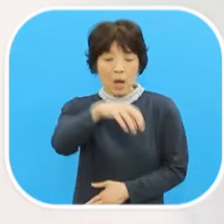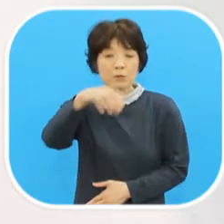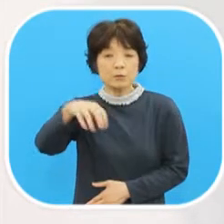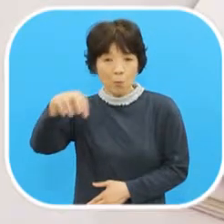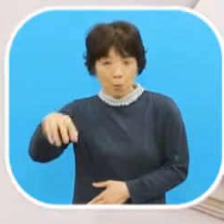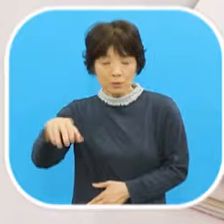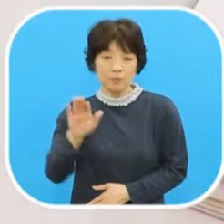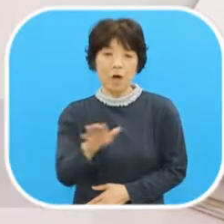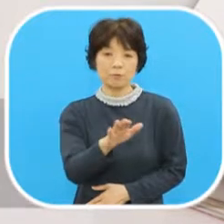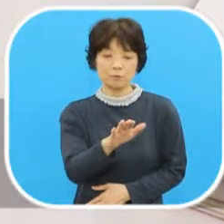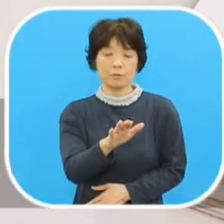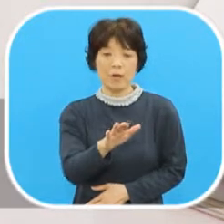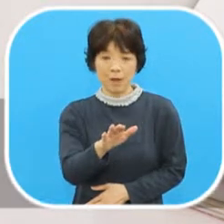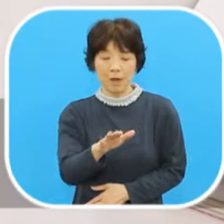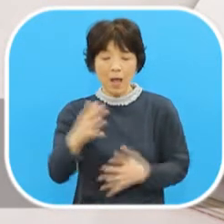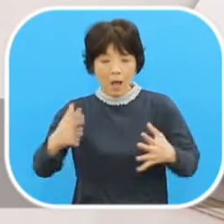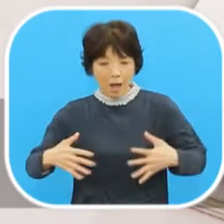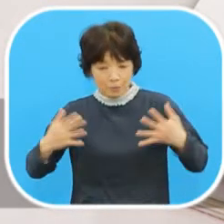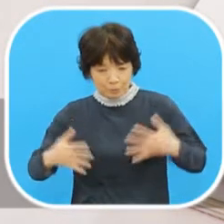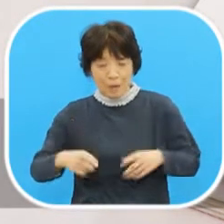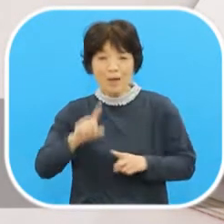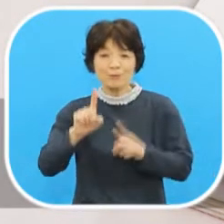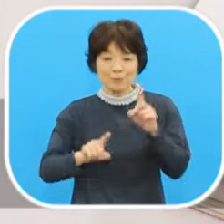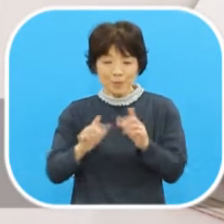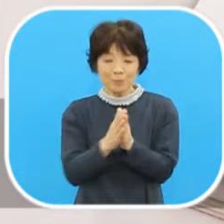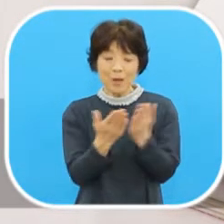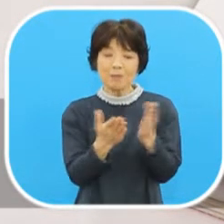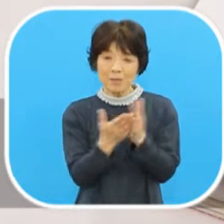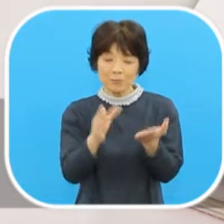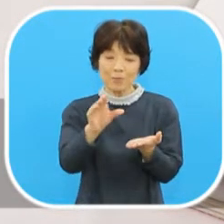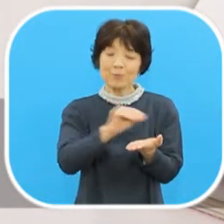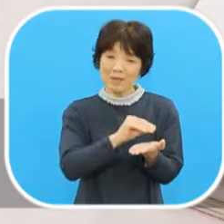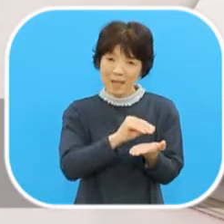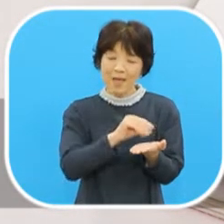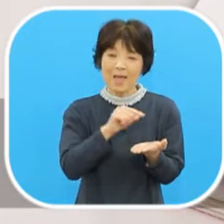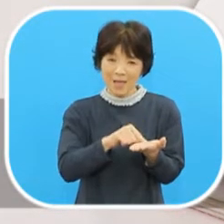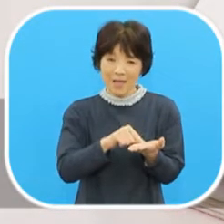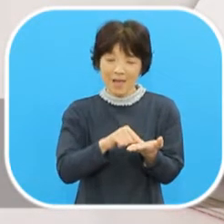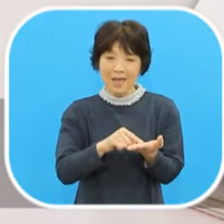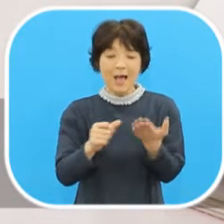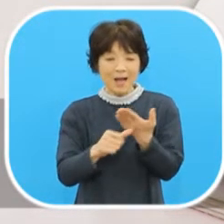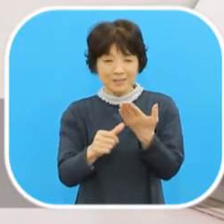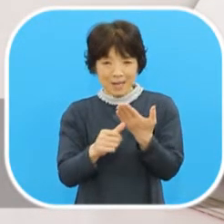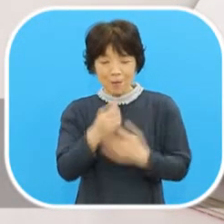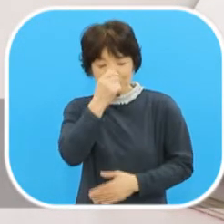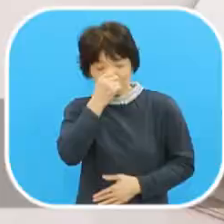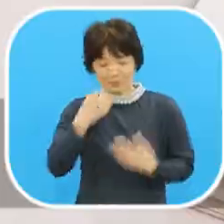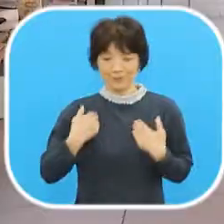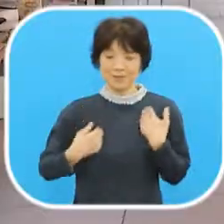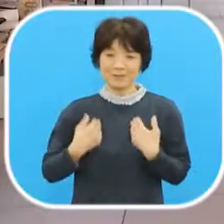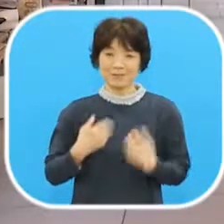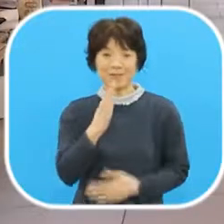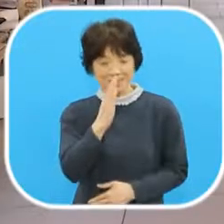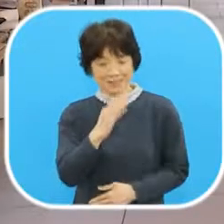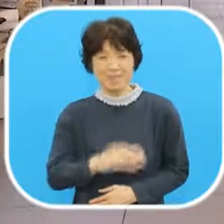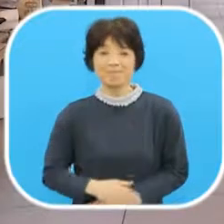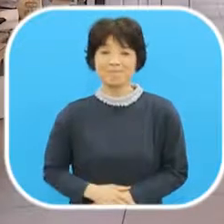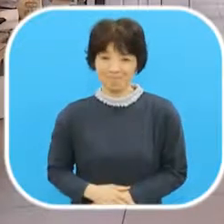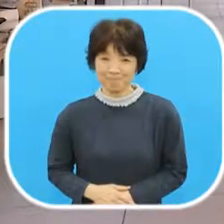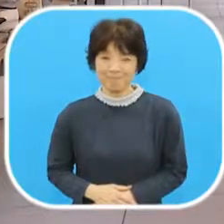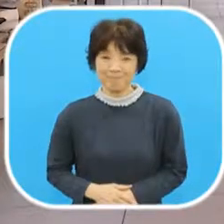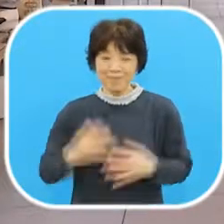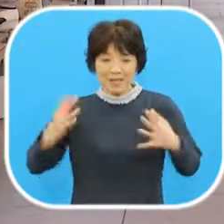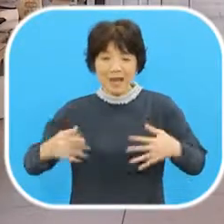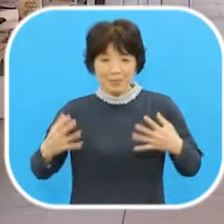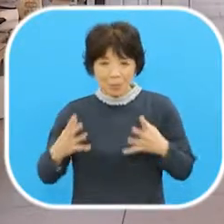てありますので、この春はまずこのパンフレットをゲットして秋田を思う存分楽しんでください。 はい、春